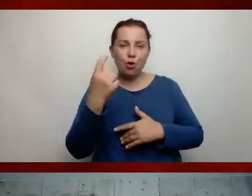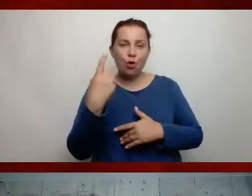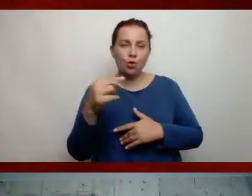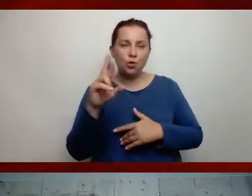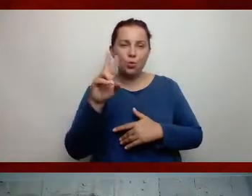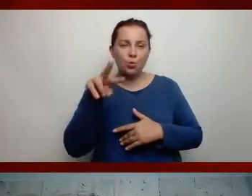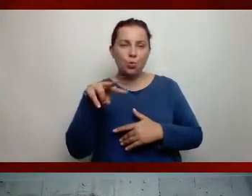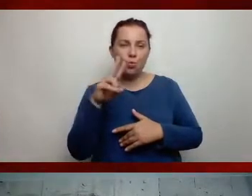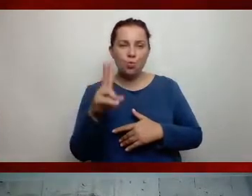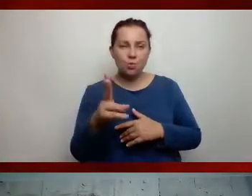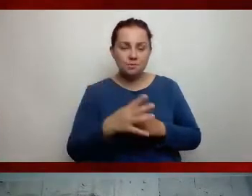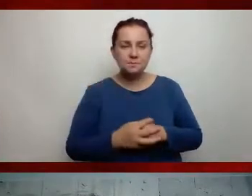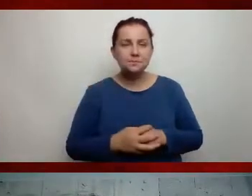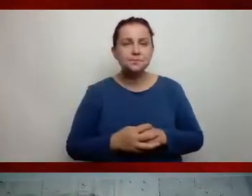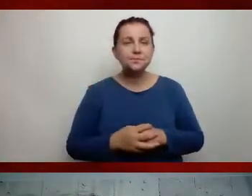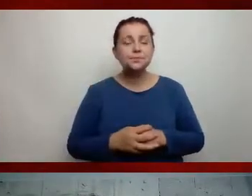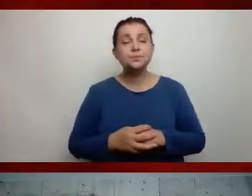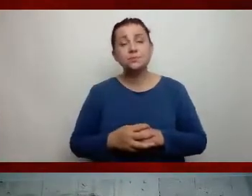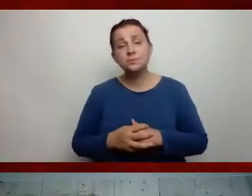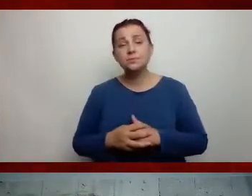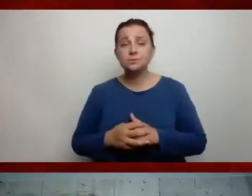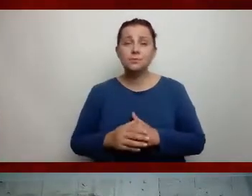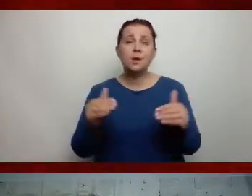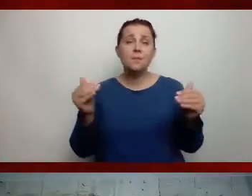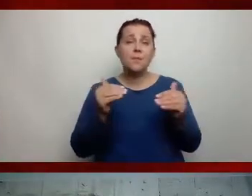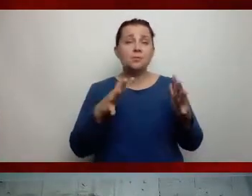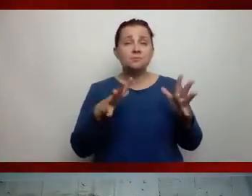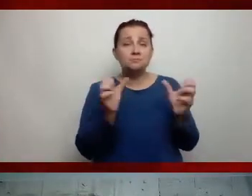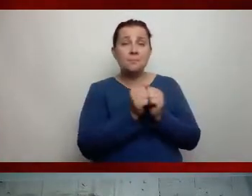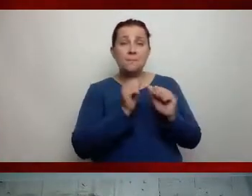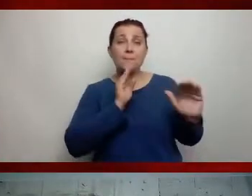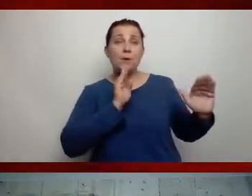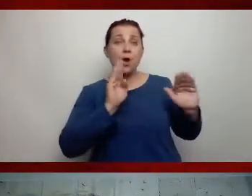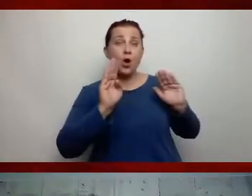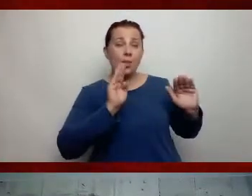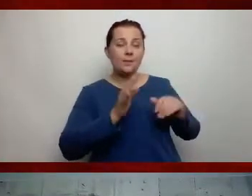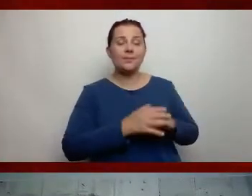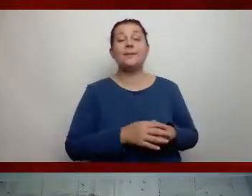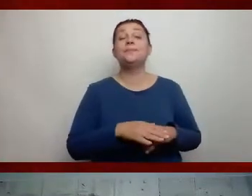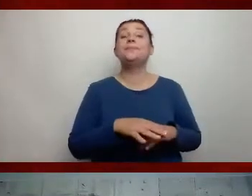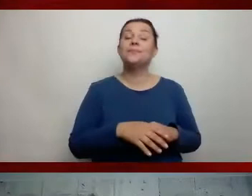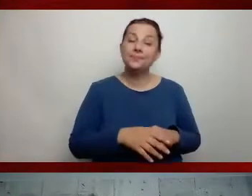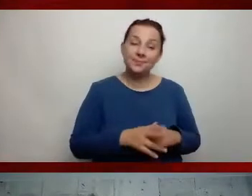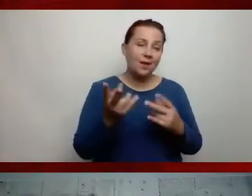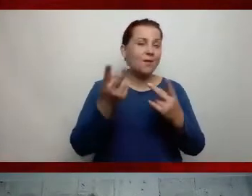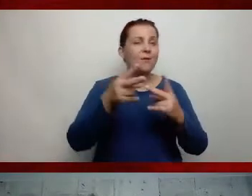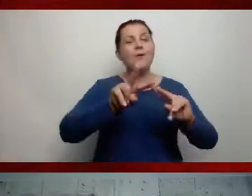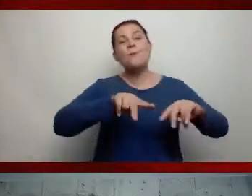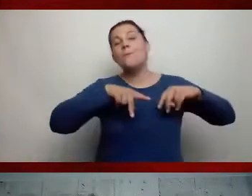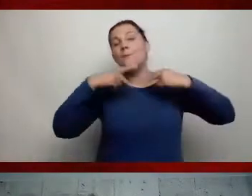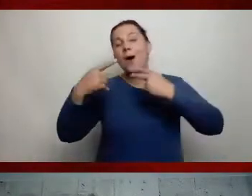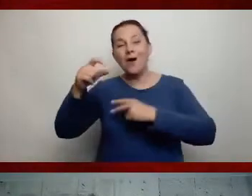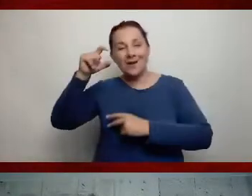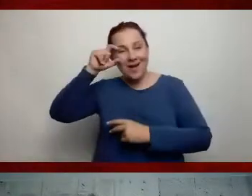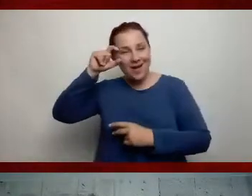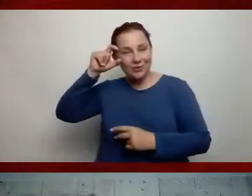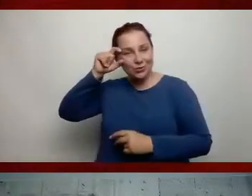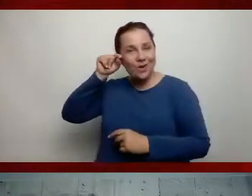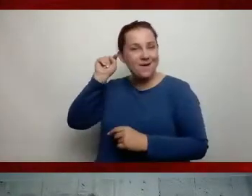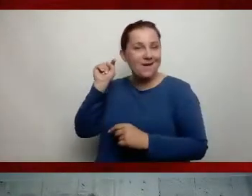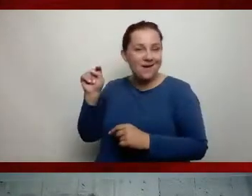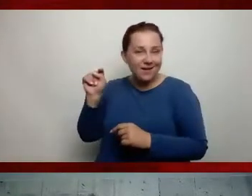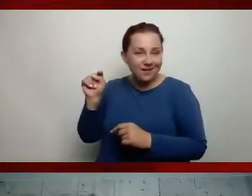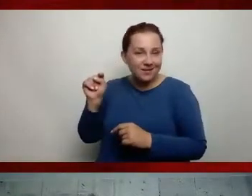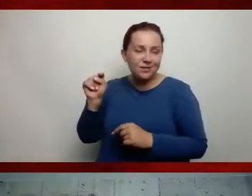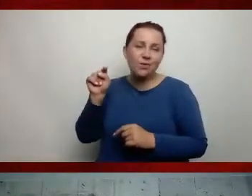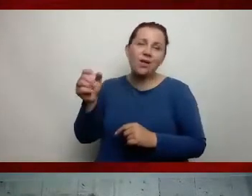tu można znaleźć bardzo, bardzo wiele analogii. Wracając do Jacka Kaczmarskiego. Jacek Kaczmarski jest jednym